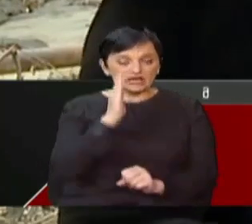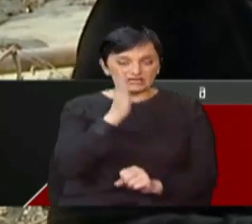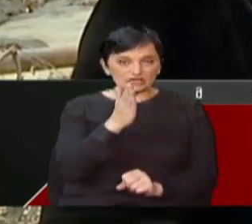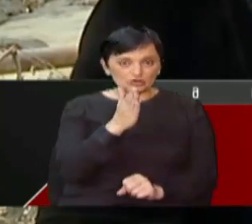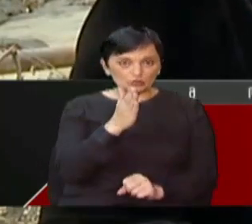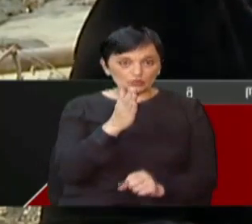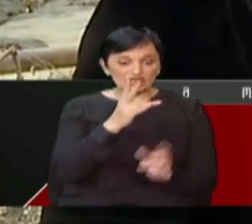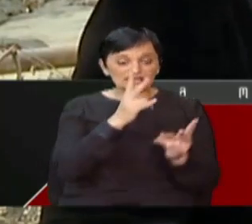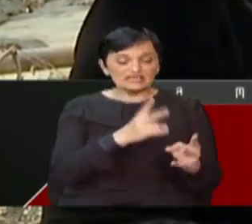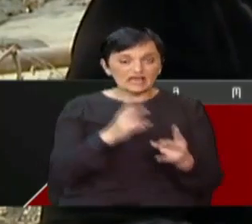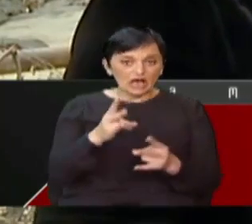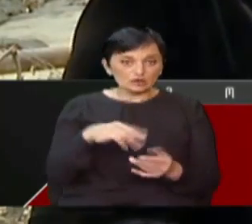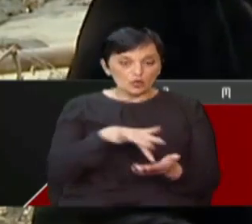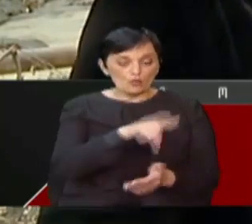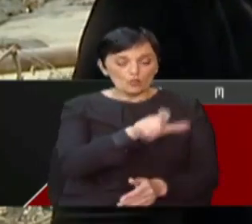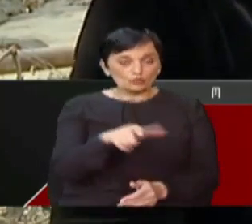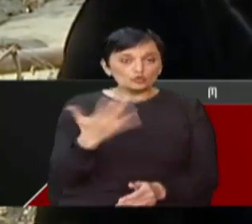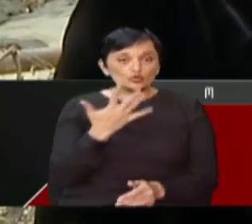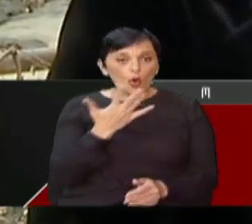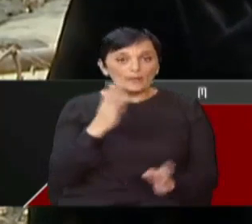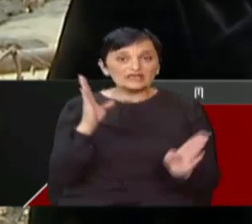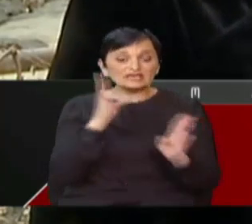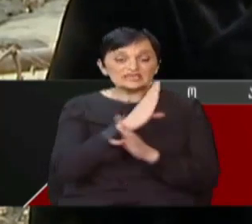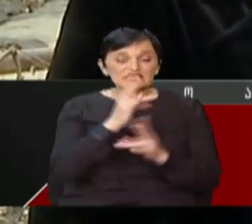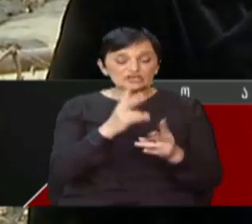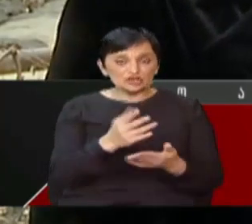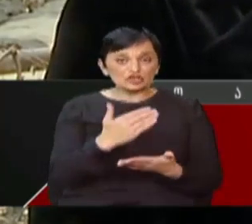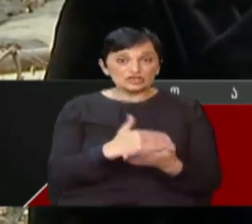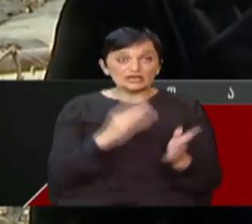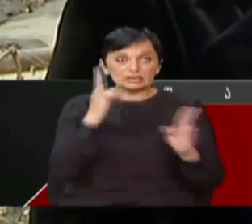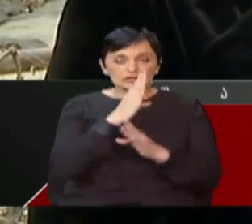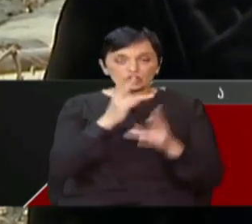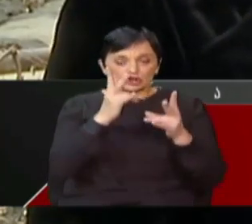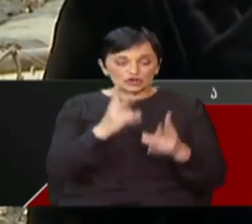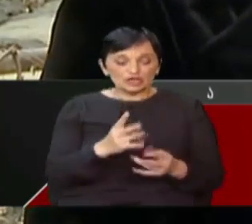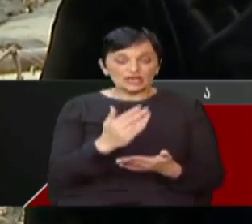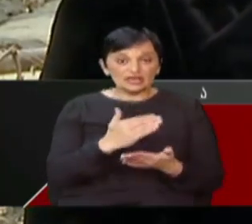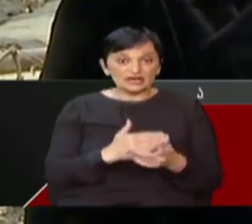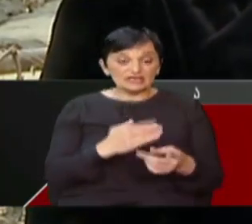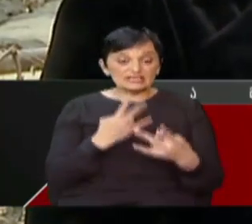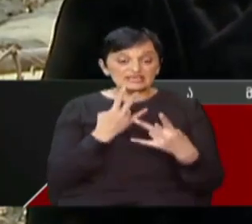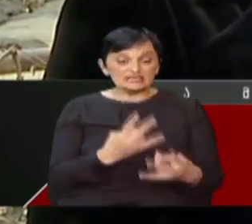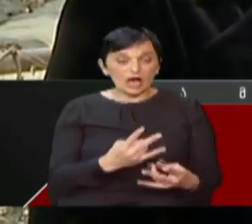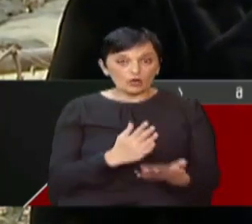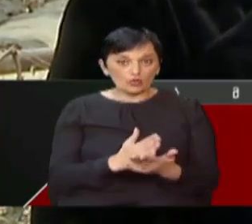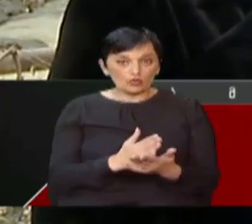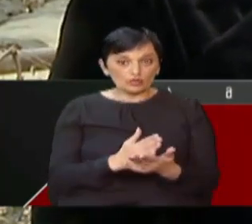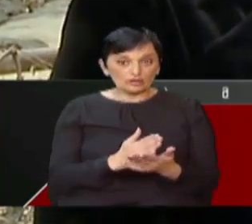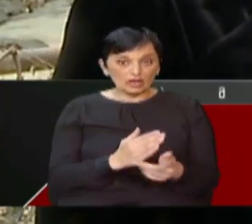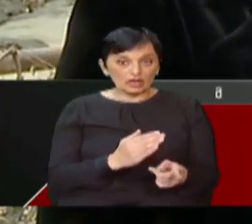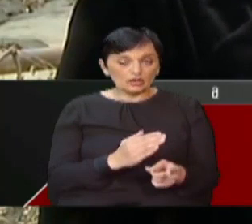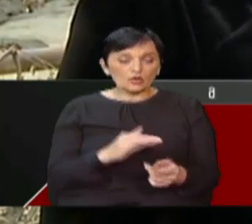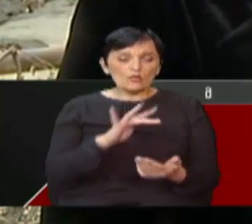იმ დაზარალებულ მოსახლეობაზეც, რომელმაც სტიქიის შედეგად ეს სტიქიის შედეგად მიყენებული ზარალი აქ